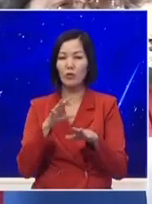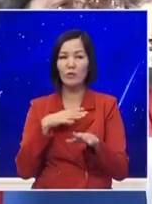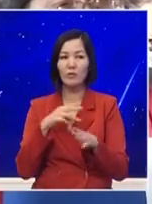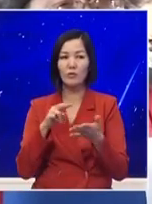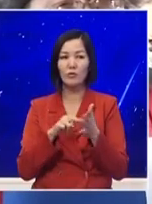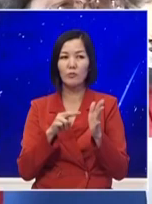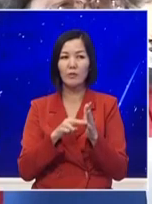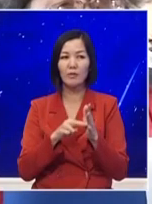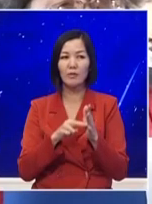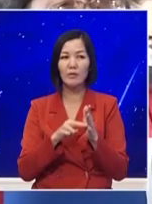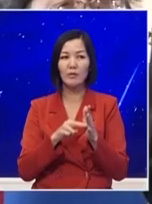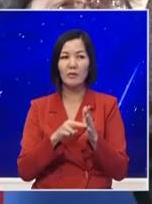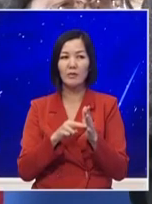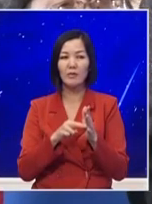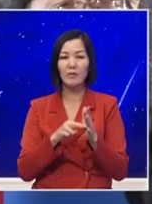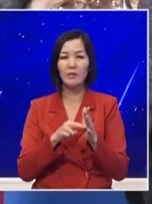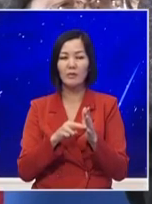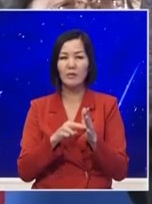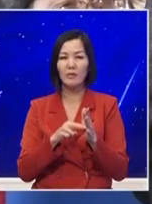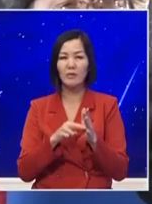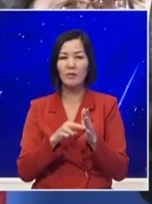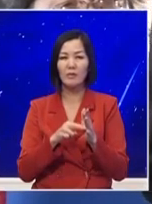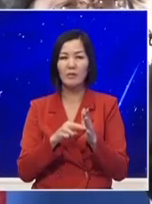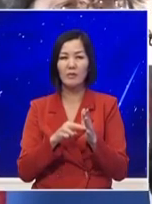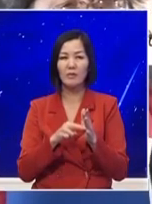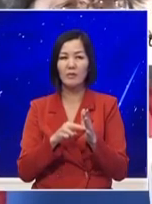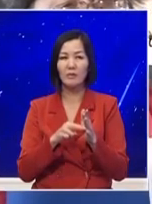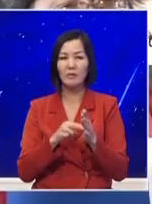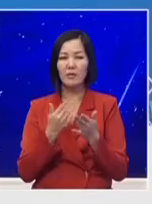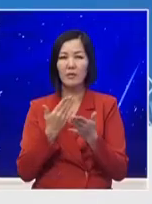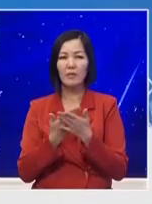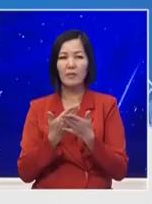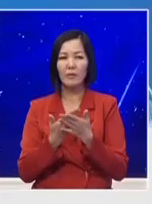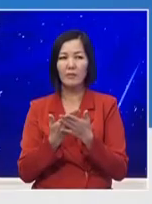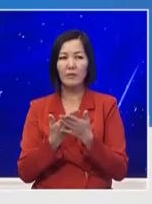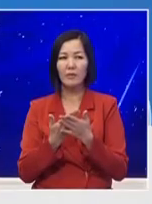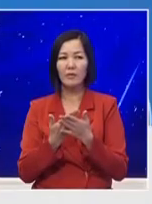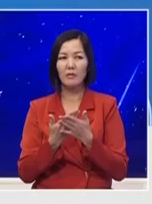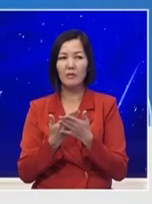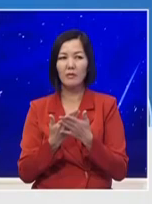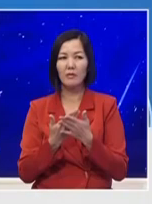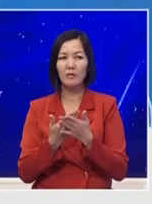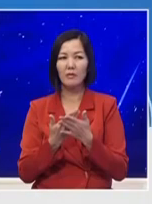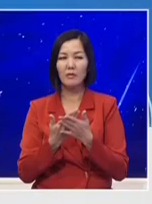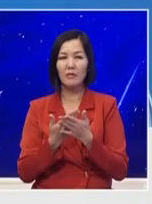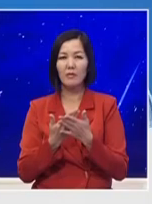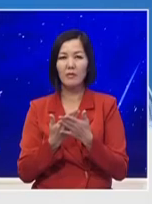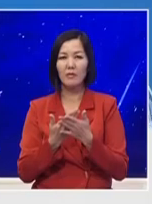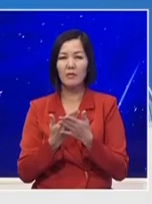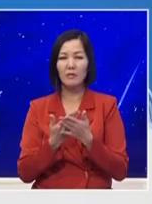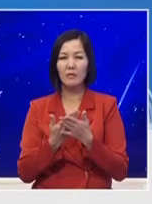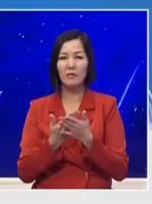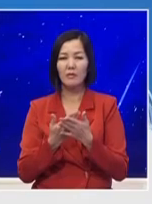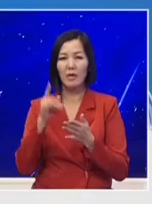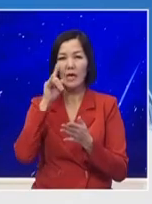жоспарыңызды барлық нәрселерді көріп отырып, бәрі ойдағыдай, тек интернет жүйесі жоқ. Жаңа журналында мен арнайы